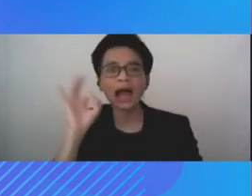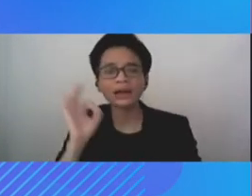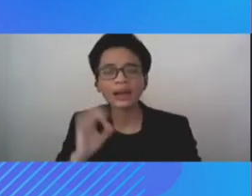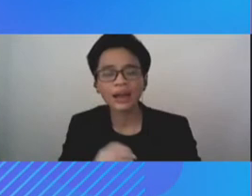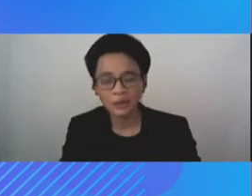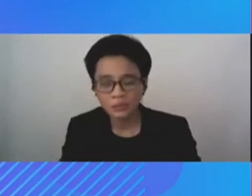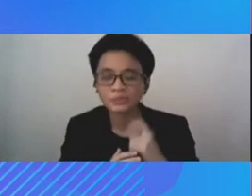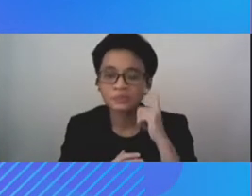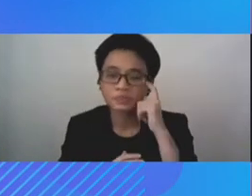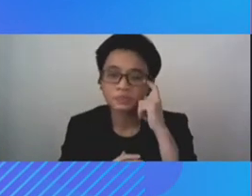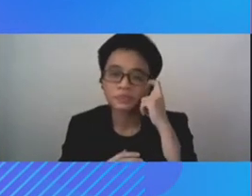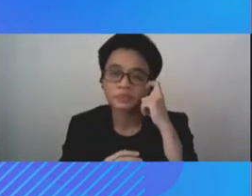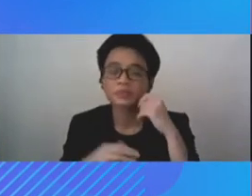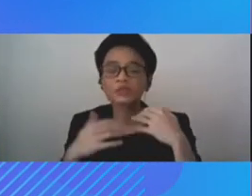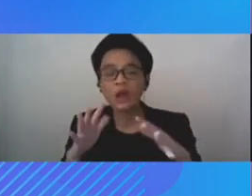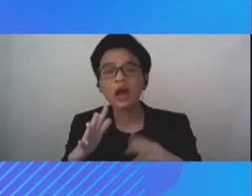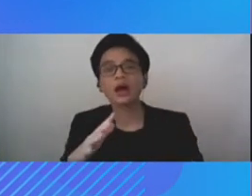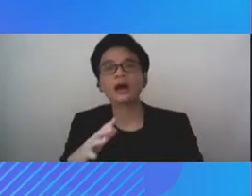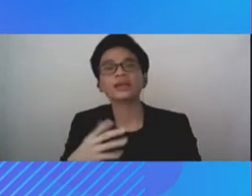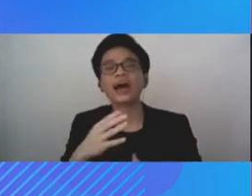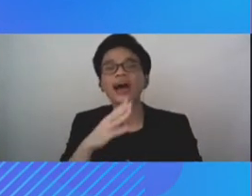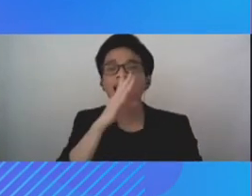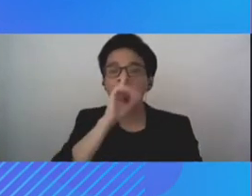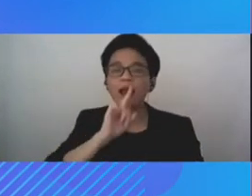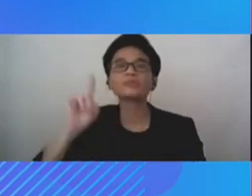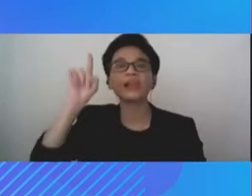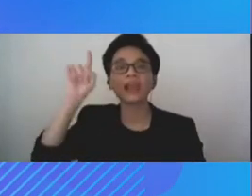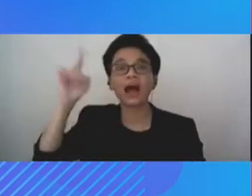akhirnya karena Allah, alhamdulillah saya ketemu